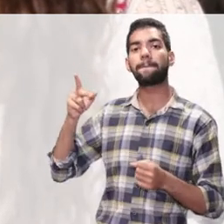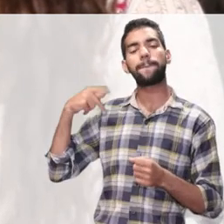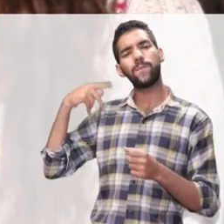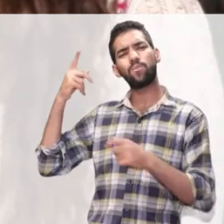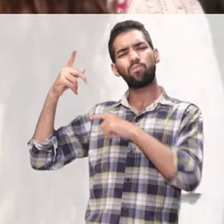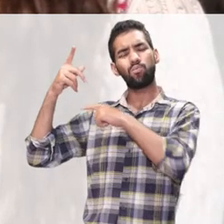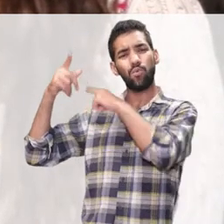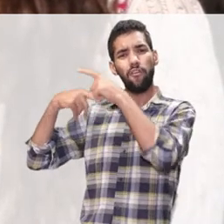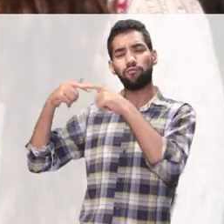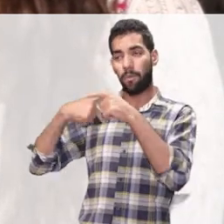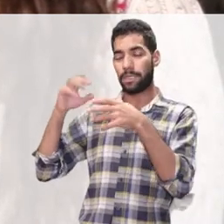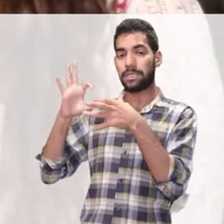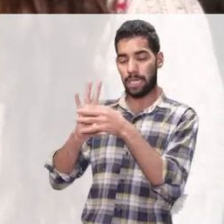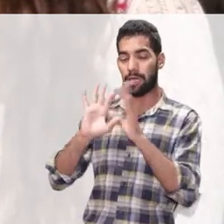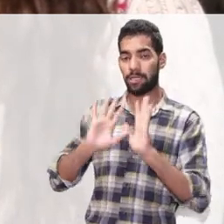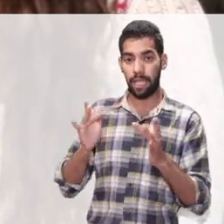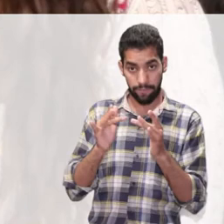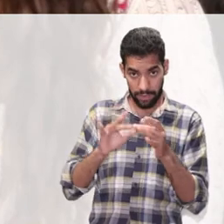Video then